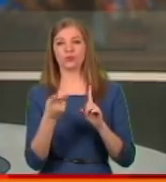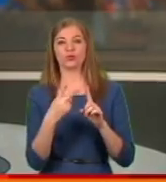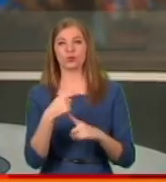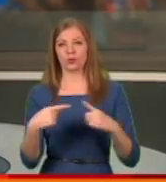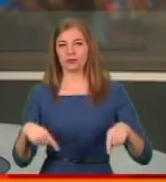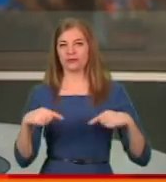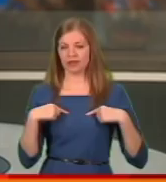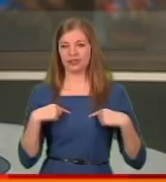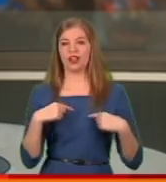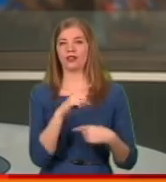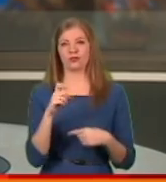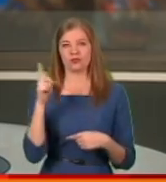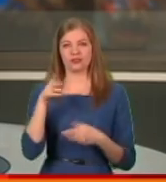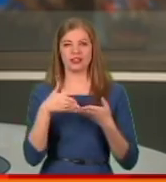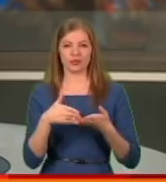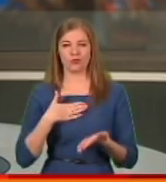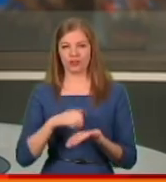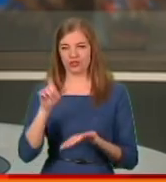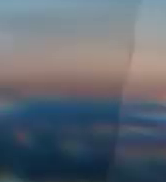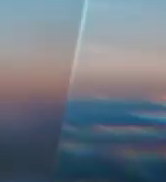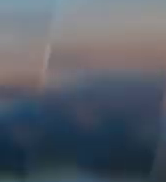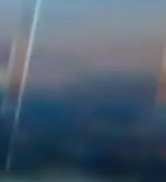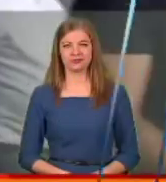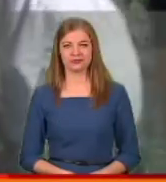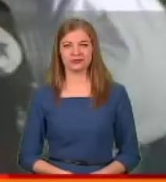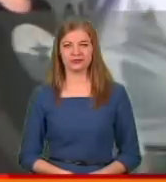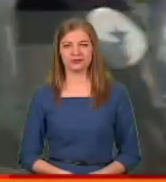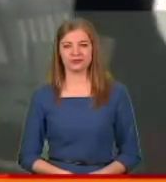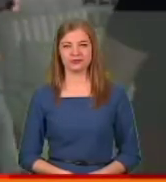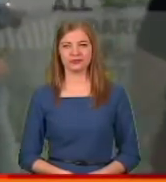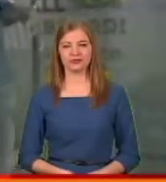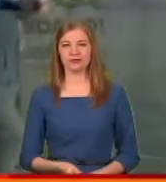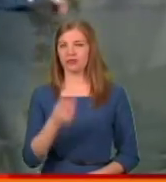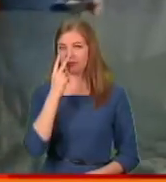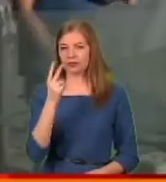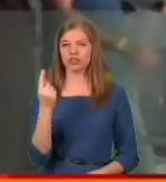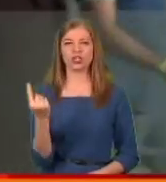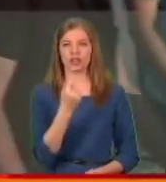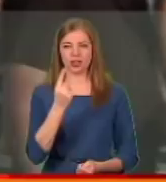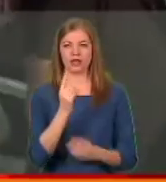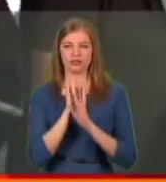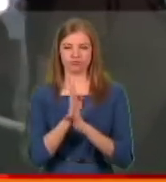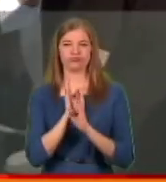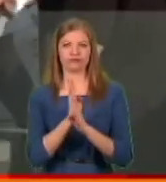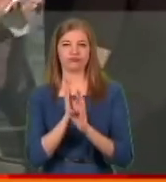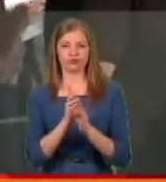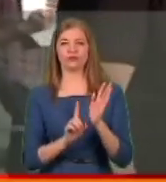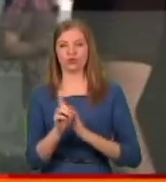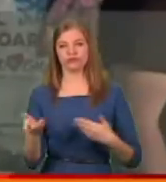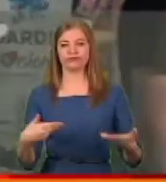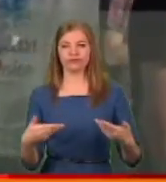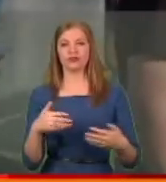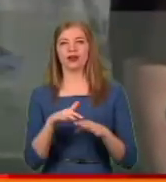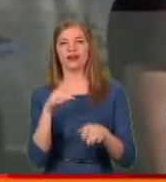співочого конкурсу з Лісабона Артем Сорокин. Одним таким, бачите, єдиним потоком починають стікатися